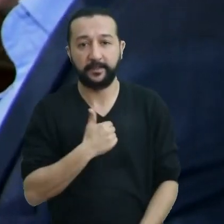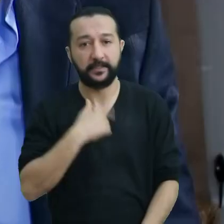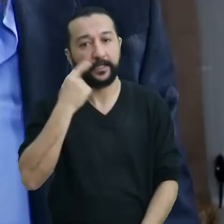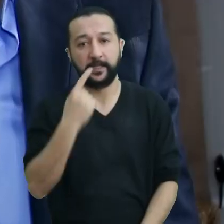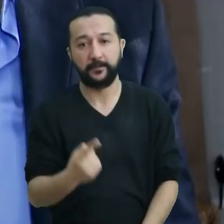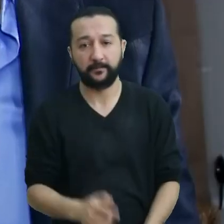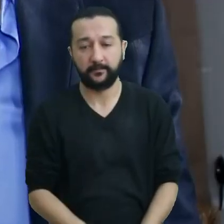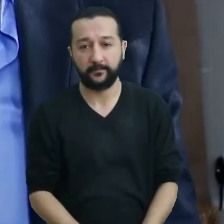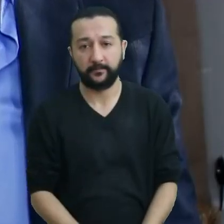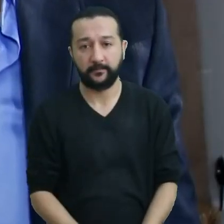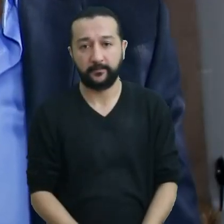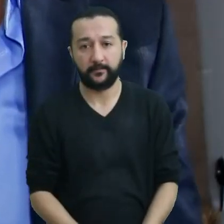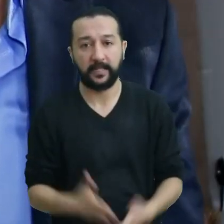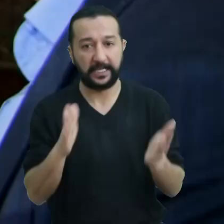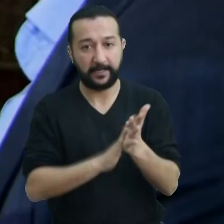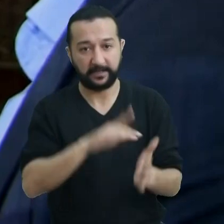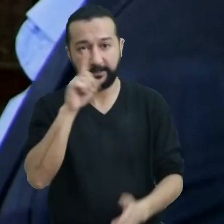he?